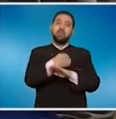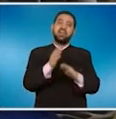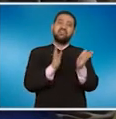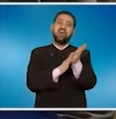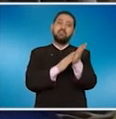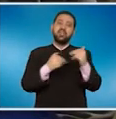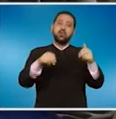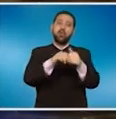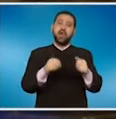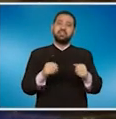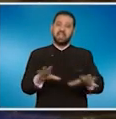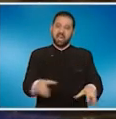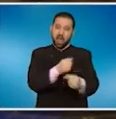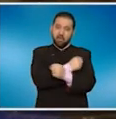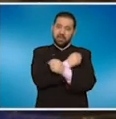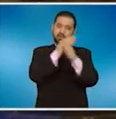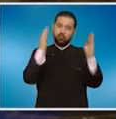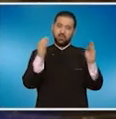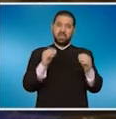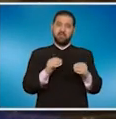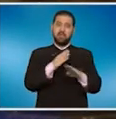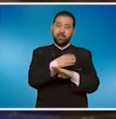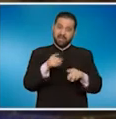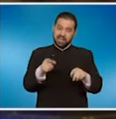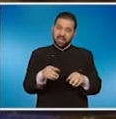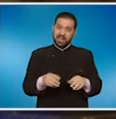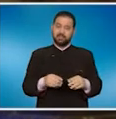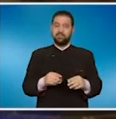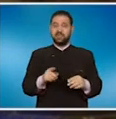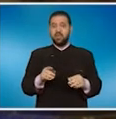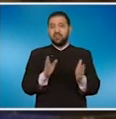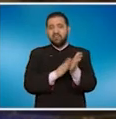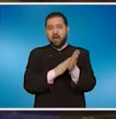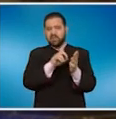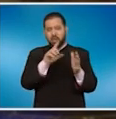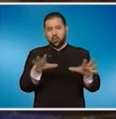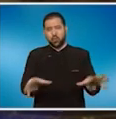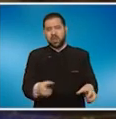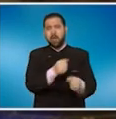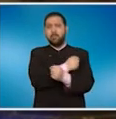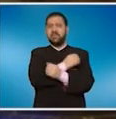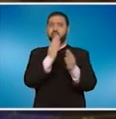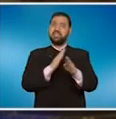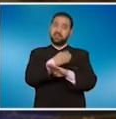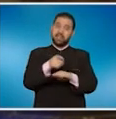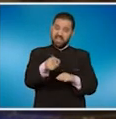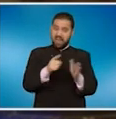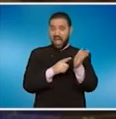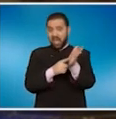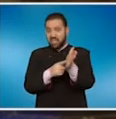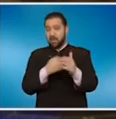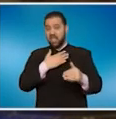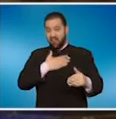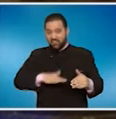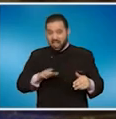dorim. Da, ce mila lui Dumnezeu. Dar exact, dar nu pot ele să ne mântuiască faptele noastre, ci prin ele ne arătăm că suntem deschiși, că vrem,